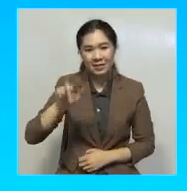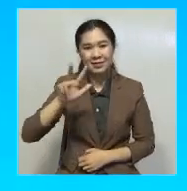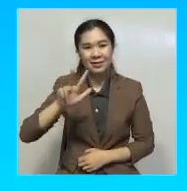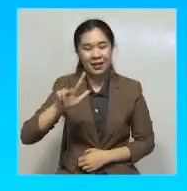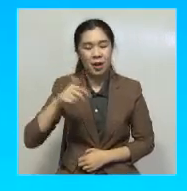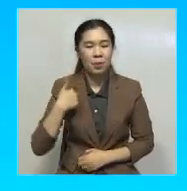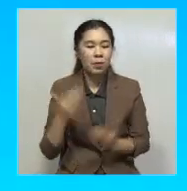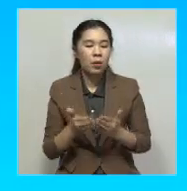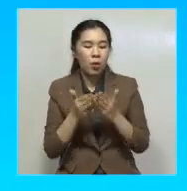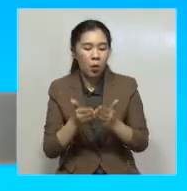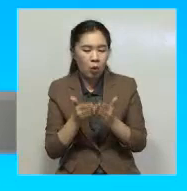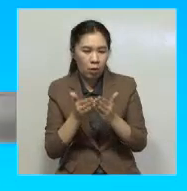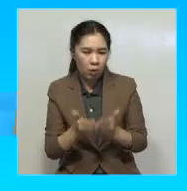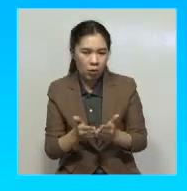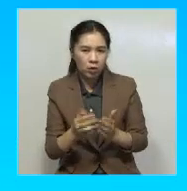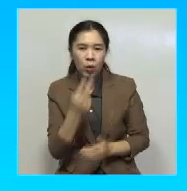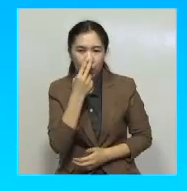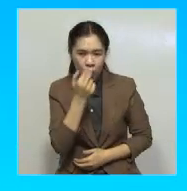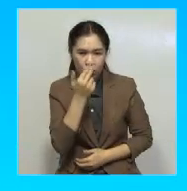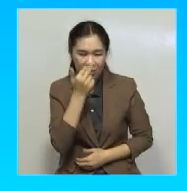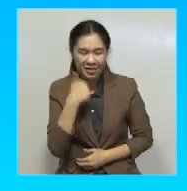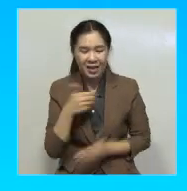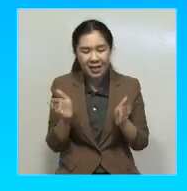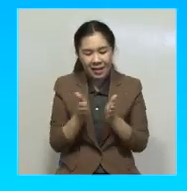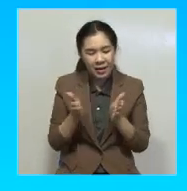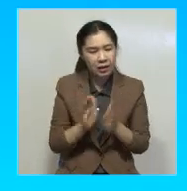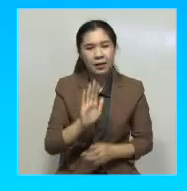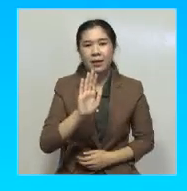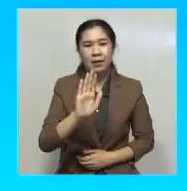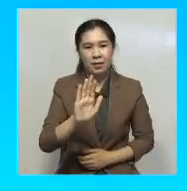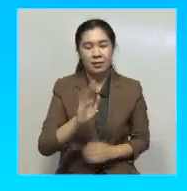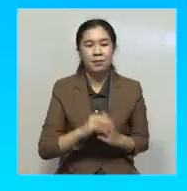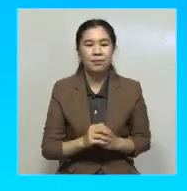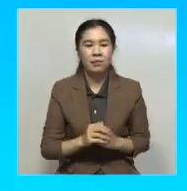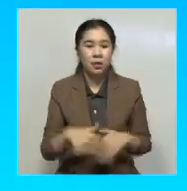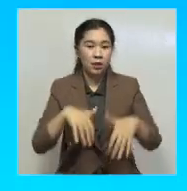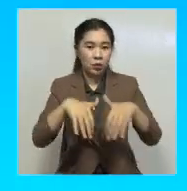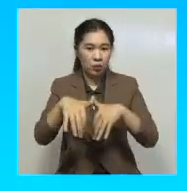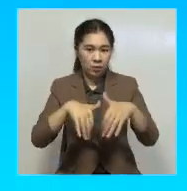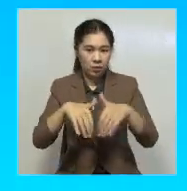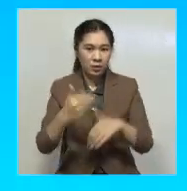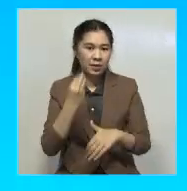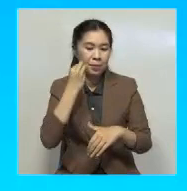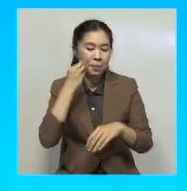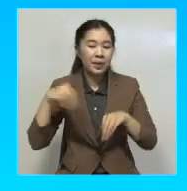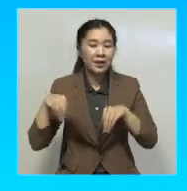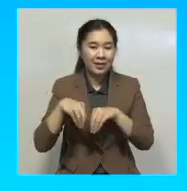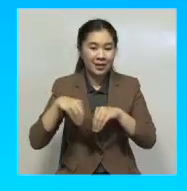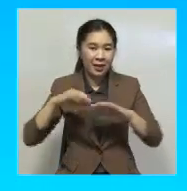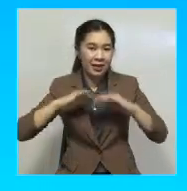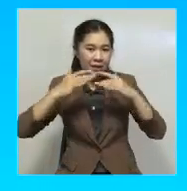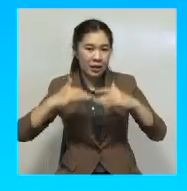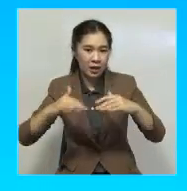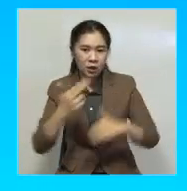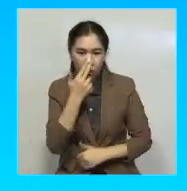ให้ชาวเรือนั้นควรเดินเรือด้วยความระมัดระวังเรือเล็กควรงดออกจากฝั่งแล้วก็ขอให้ประชาชนที่อาศัยอยู่บริเวณชายฝั่งระมัด